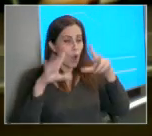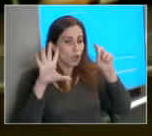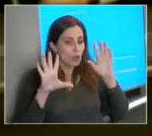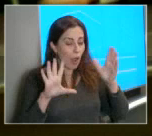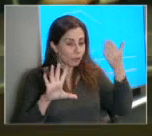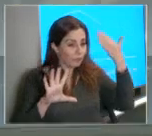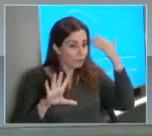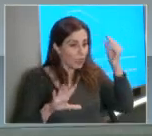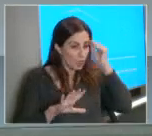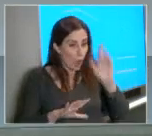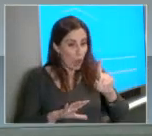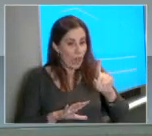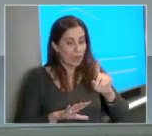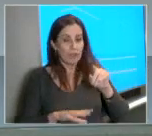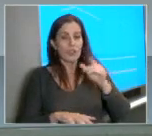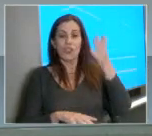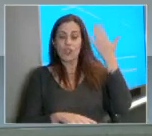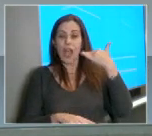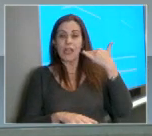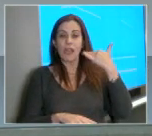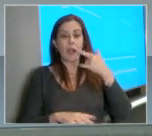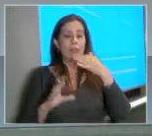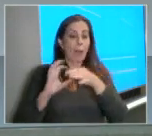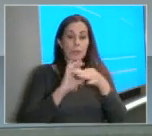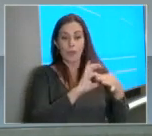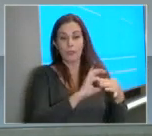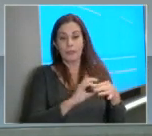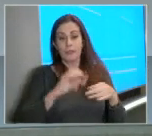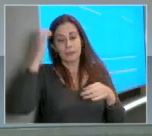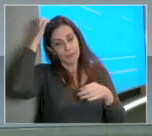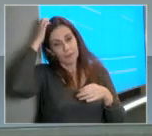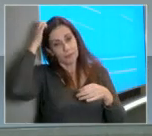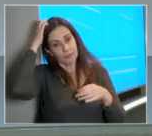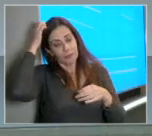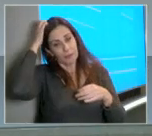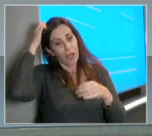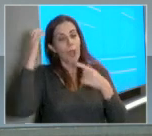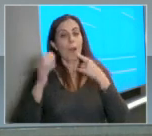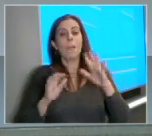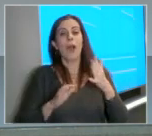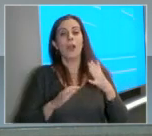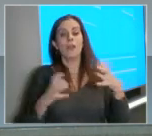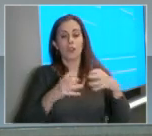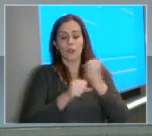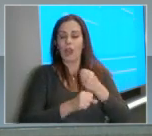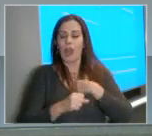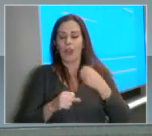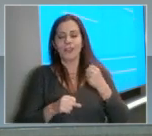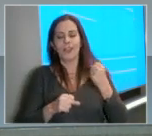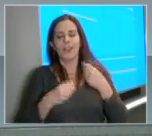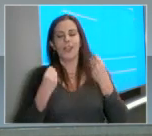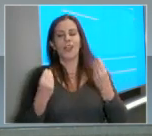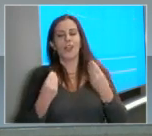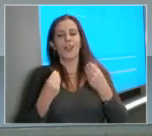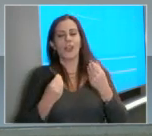ה-80 העליזות שבהם היה את הפתגם שאולי חלילה תראו אותו לגנותכם, אבל דובר על מה שמערך נותן, אני נותן יותר,